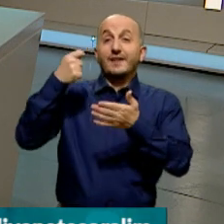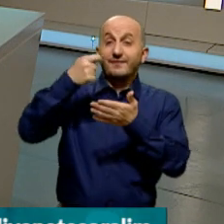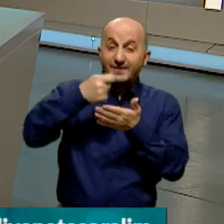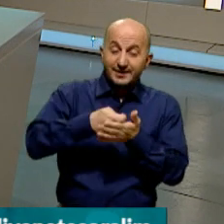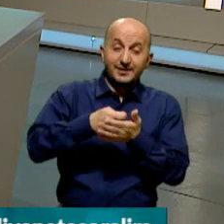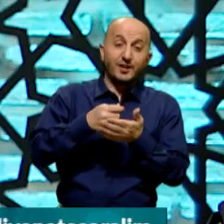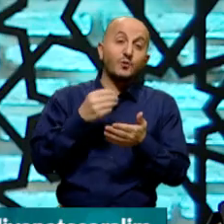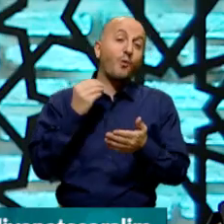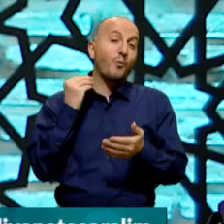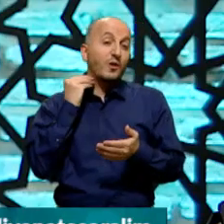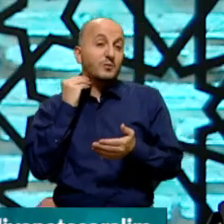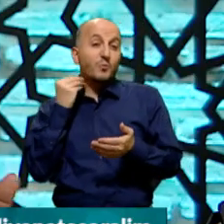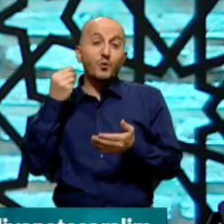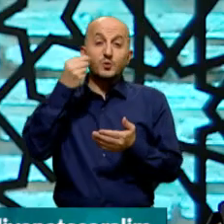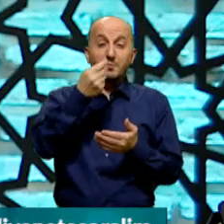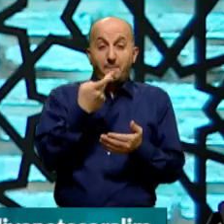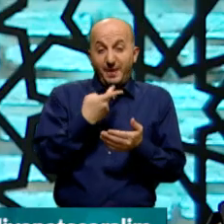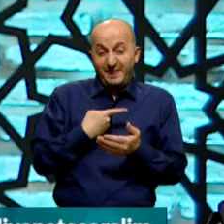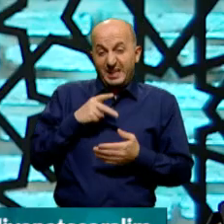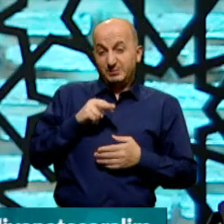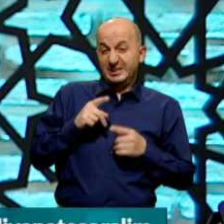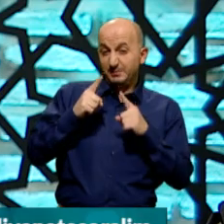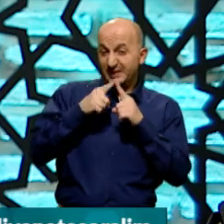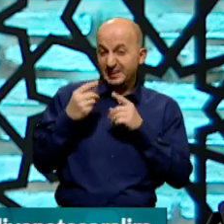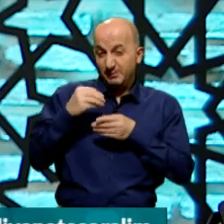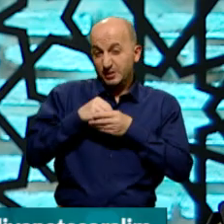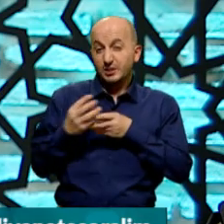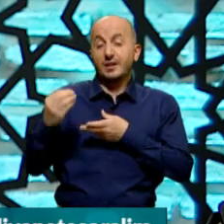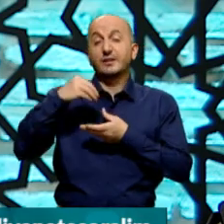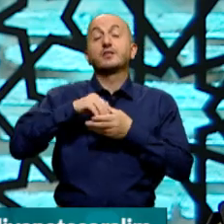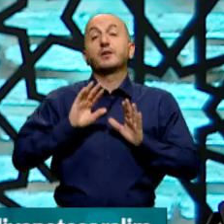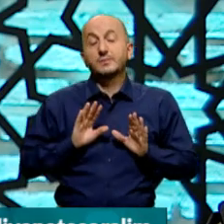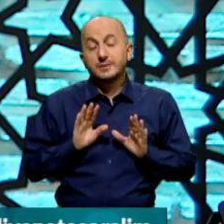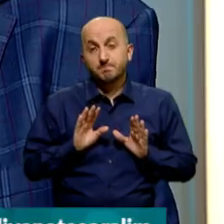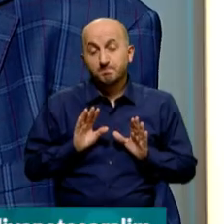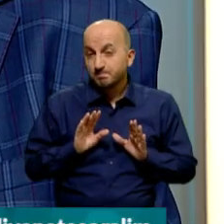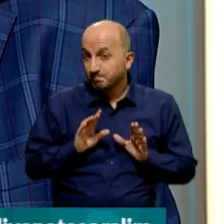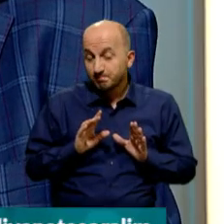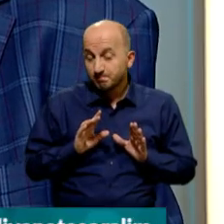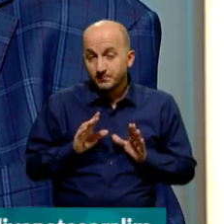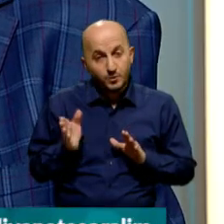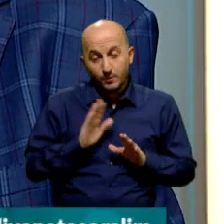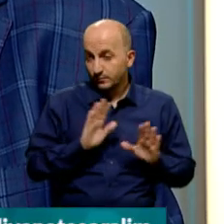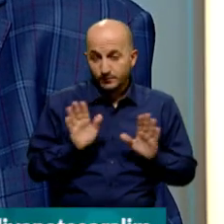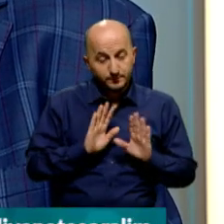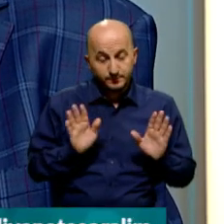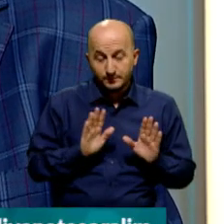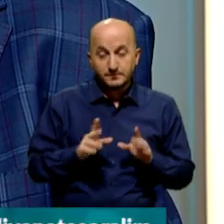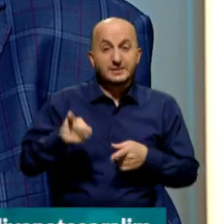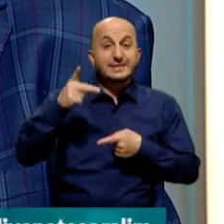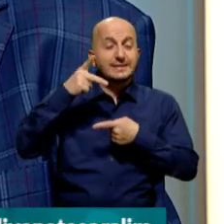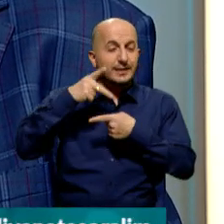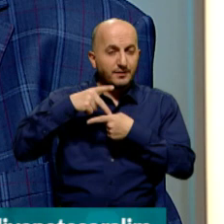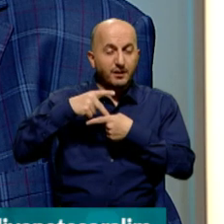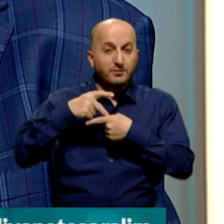verdiğim borcu da sanki bendeymiş gibi hesabın içine katacağım mı diyor. Yok, şimdi zekat alacaklarının